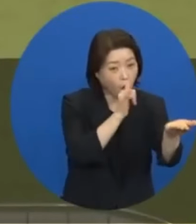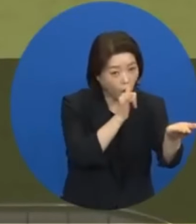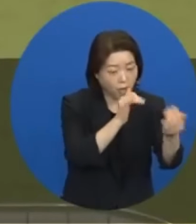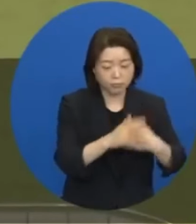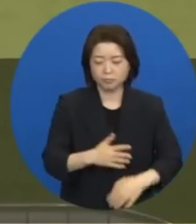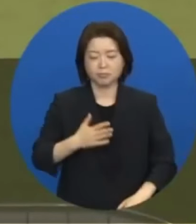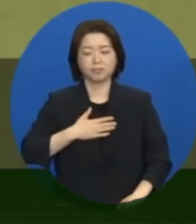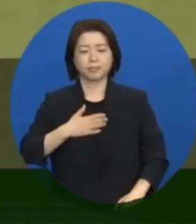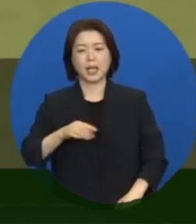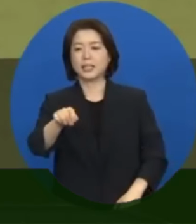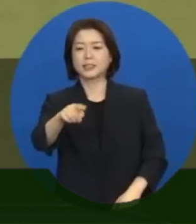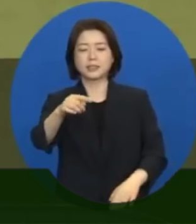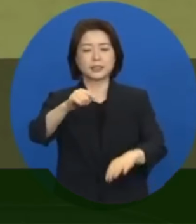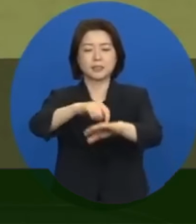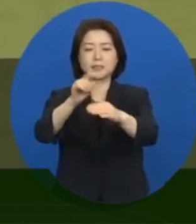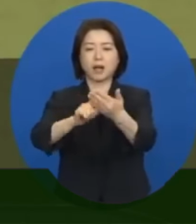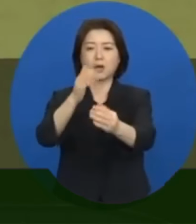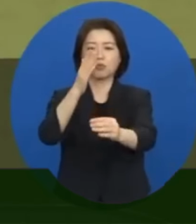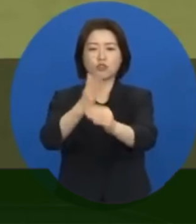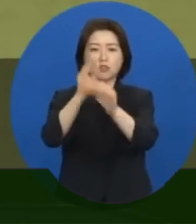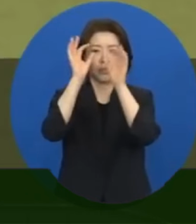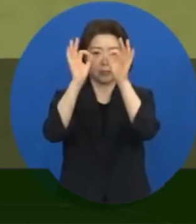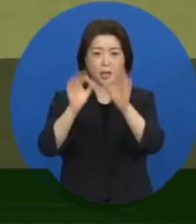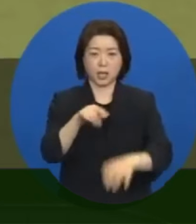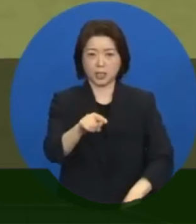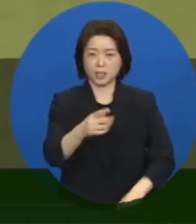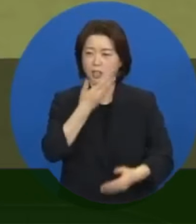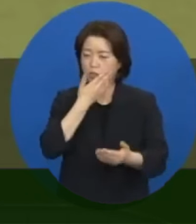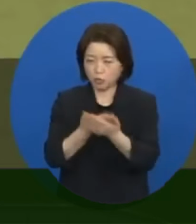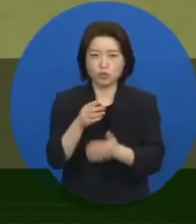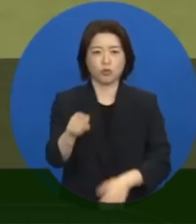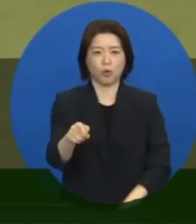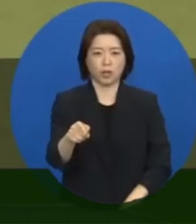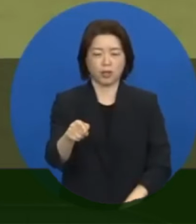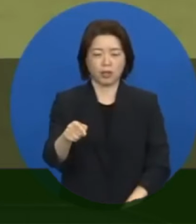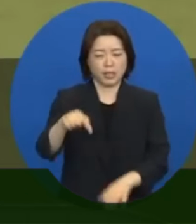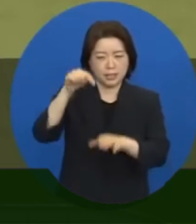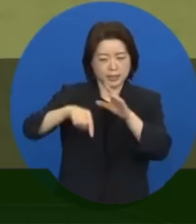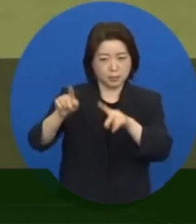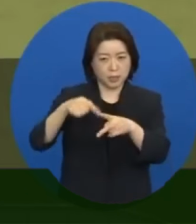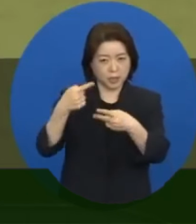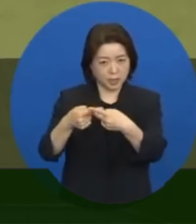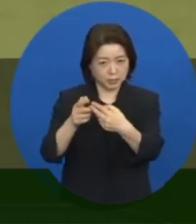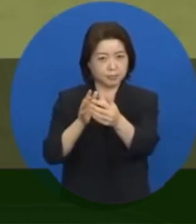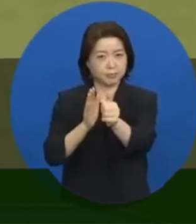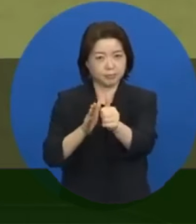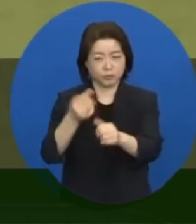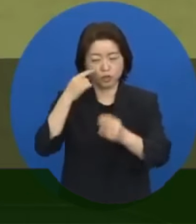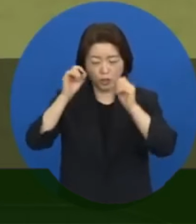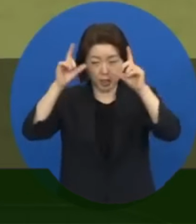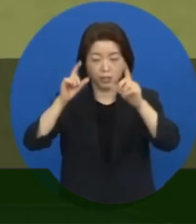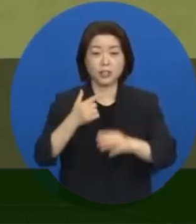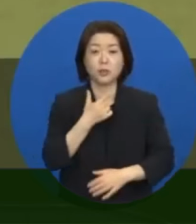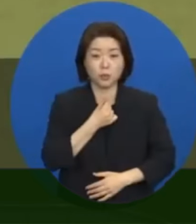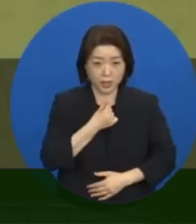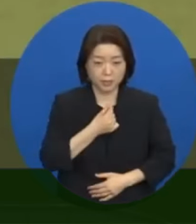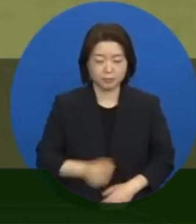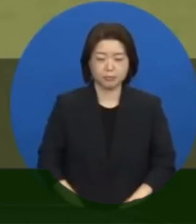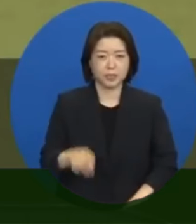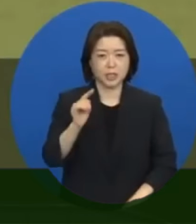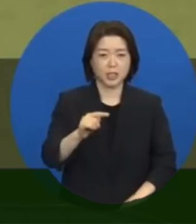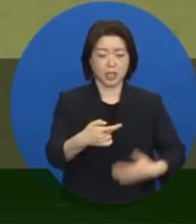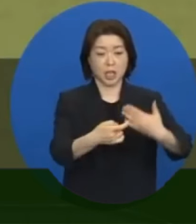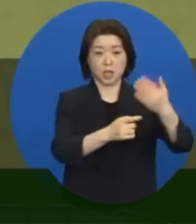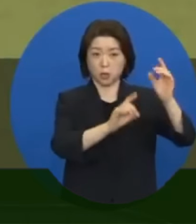주는중 다 자 이것이 핵심 구절입니다 오늘 자이 말씀 우리가 깊이 이해할 수 있는 눈이 열리기를 원합니다 자 여기서